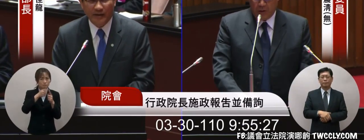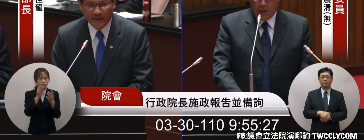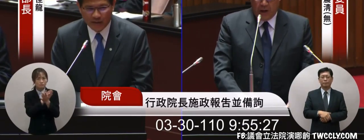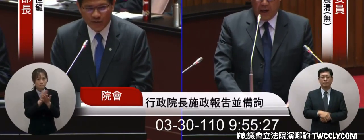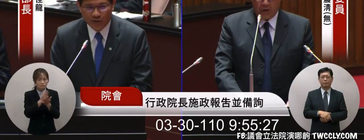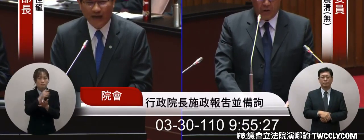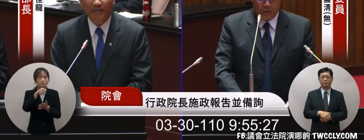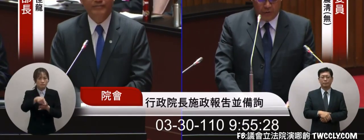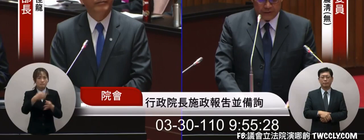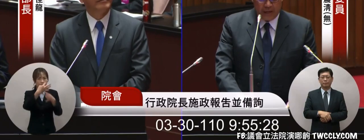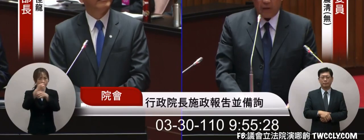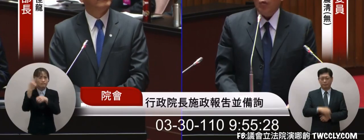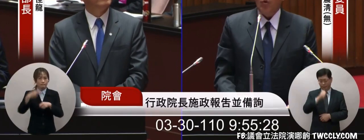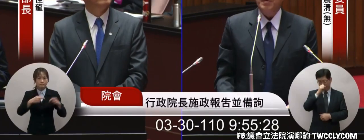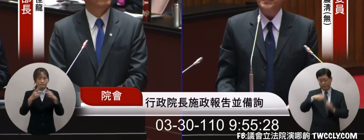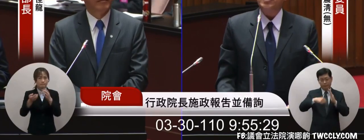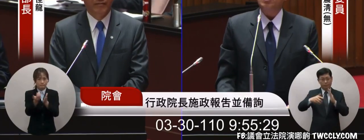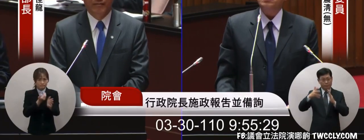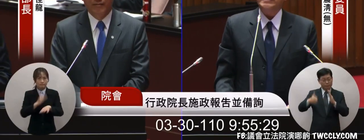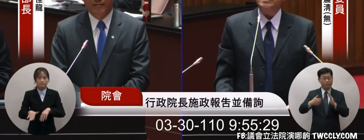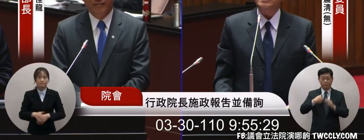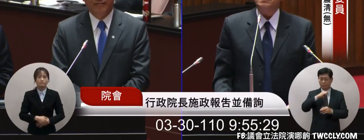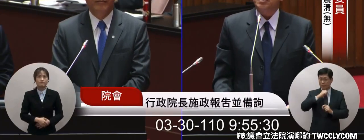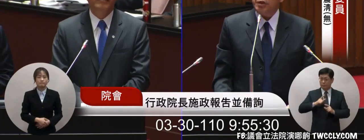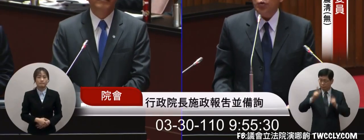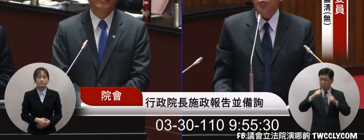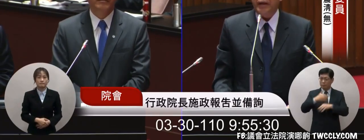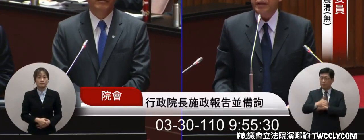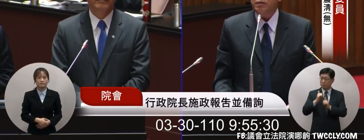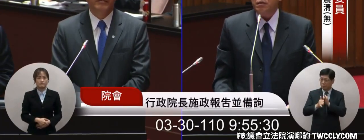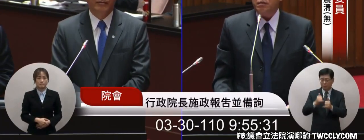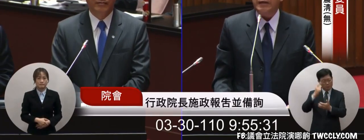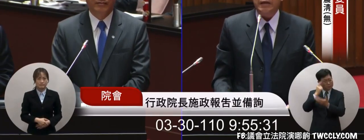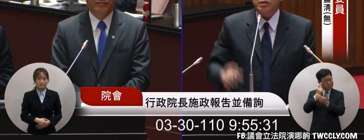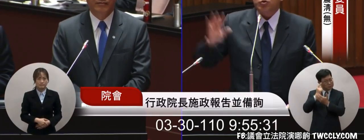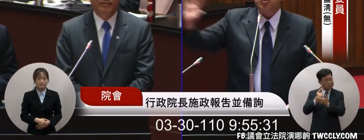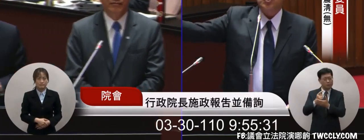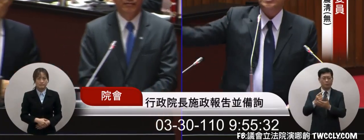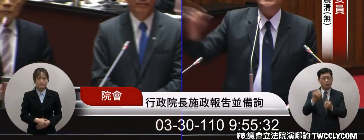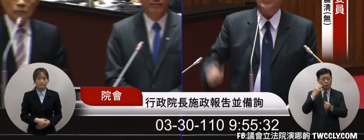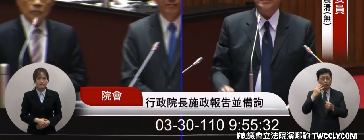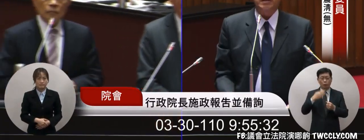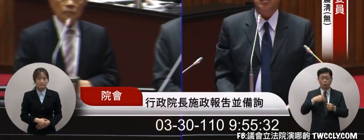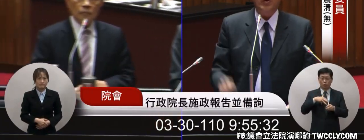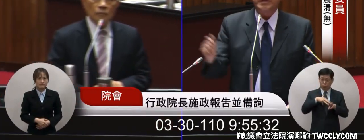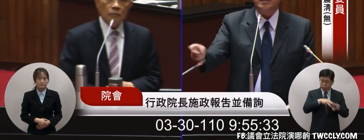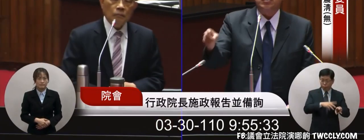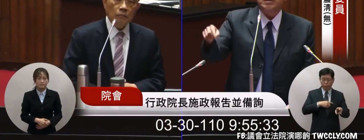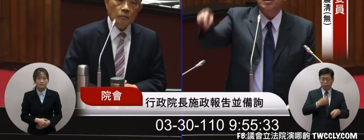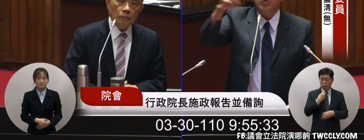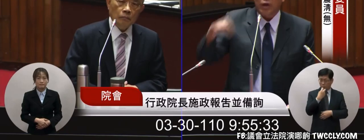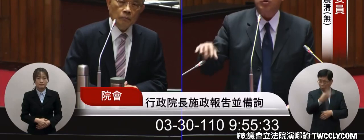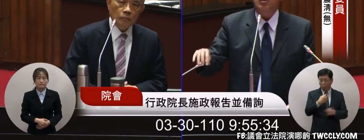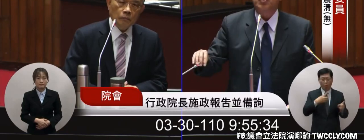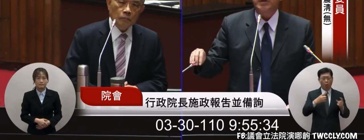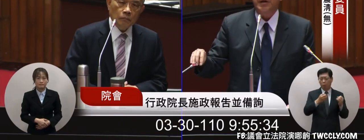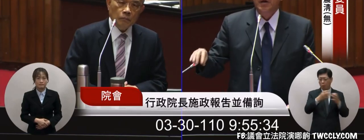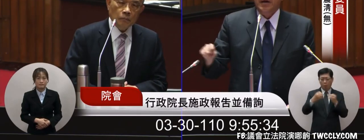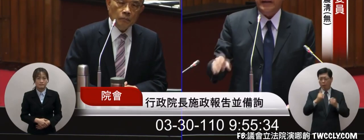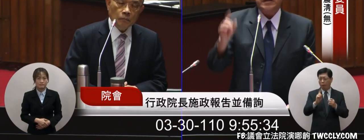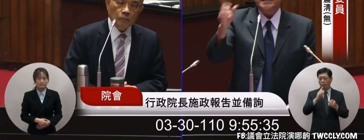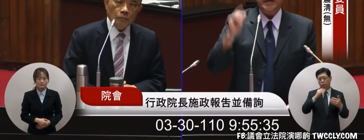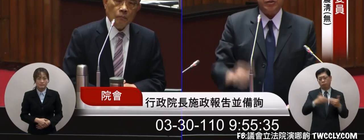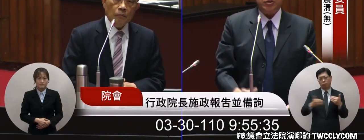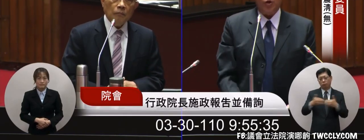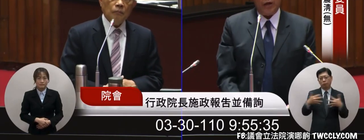這個期程再做修改好院長我們屏東相信幾乎每天大家只要出去你走行程都會聽到在討論交通的問題